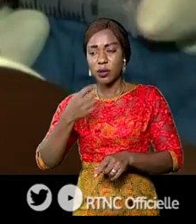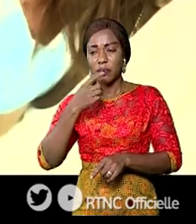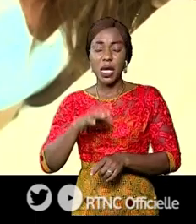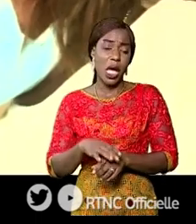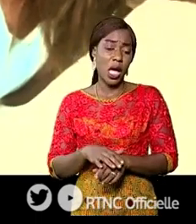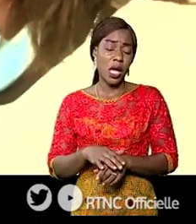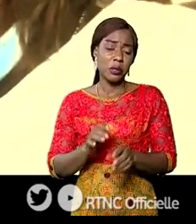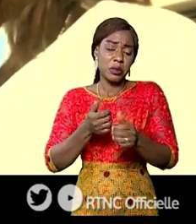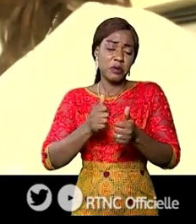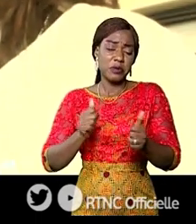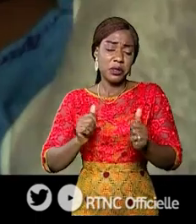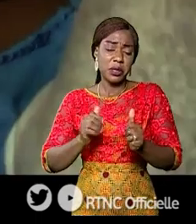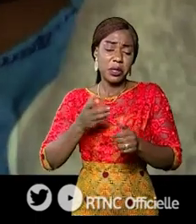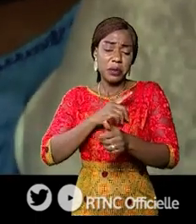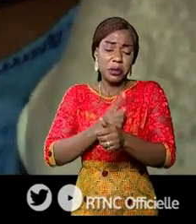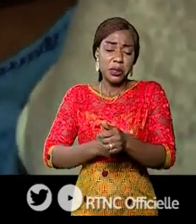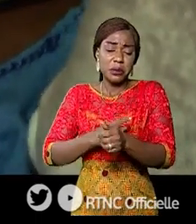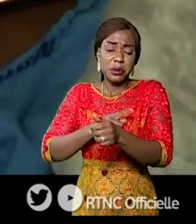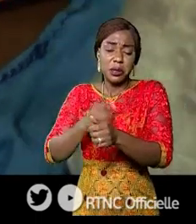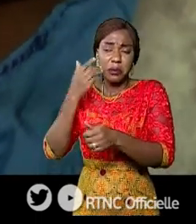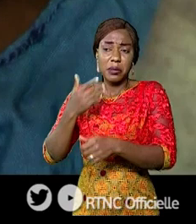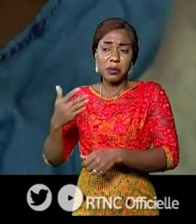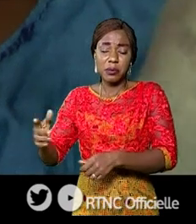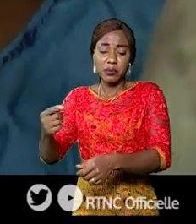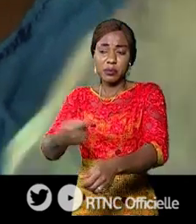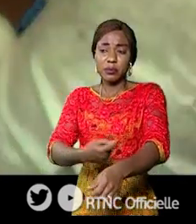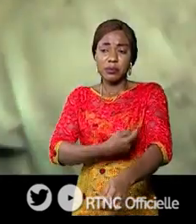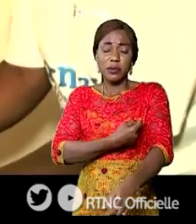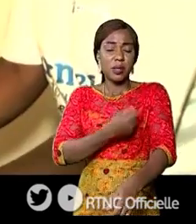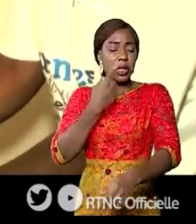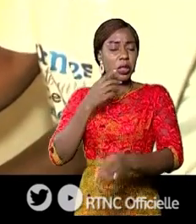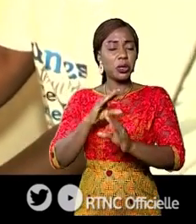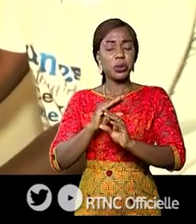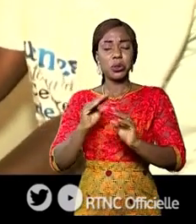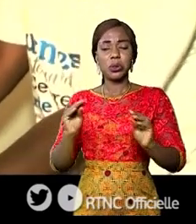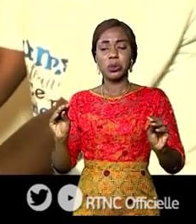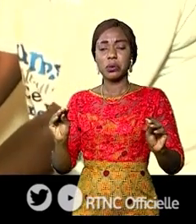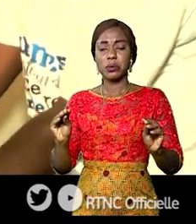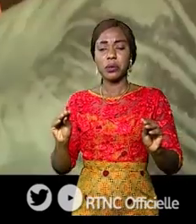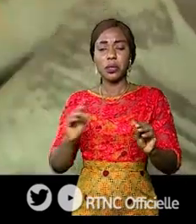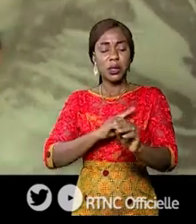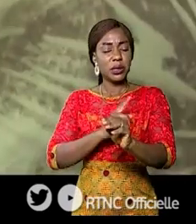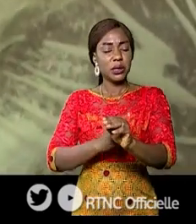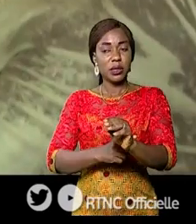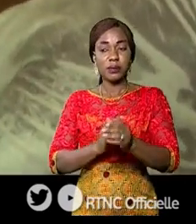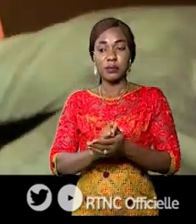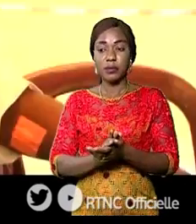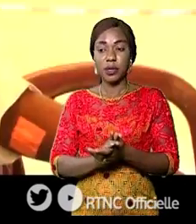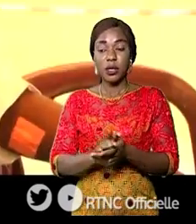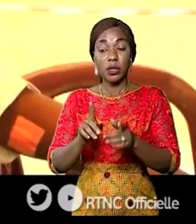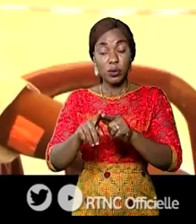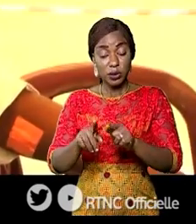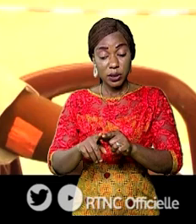sur place reçu des implants et piqûres contraceptives pour dire non à des grossesses involontaires. Maristop,